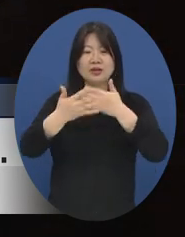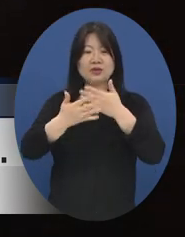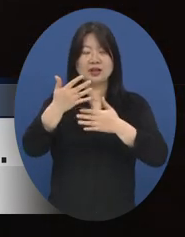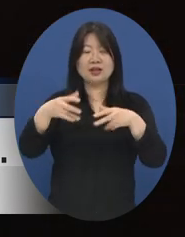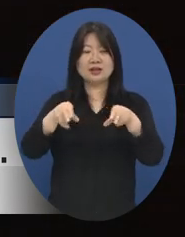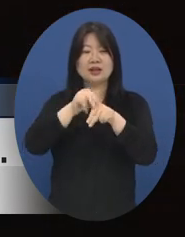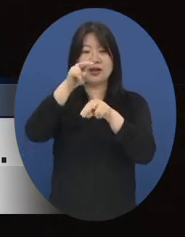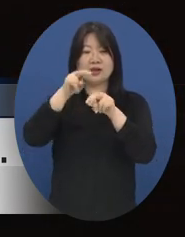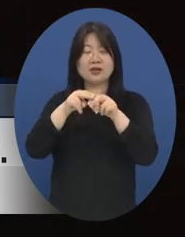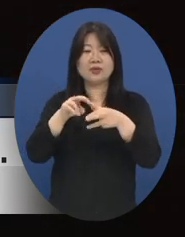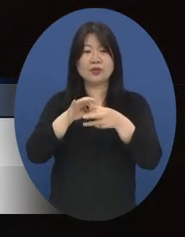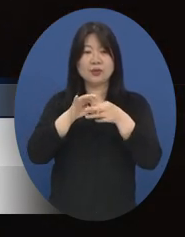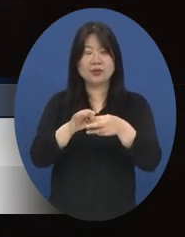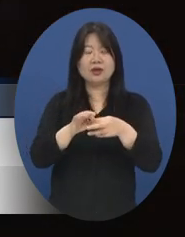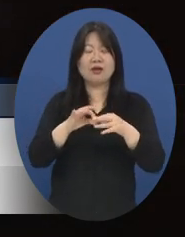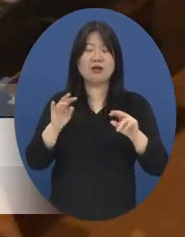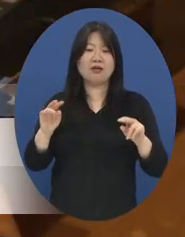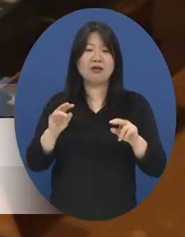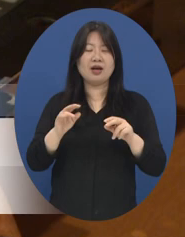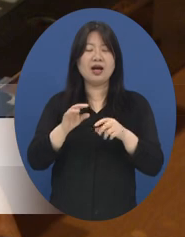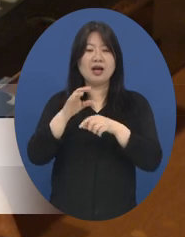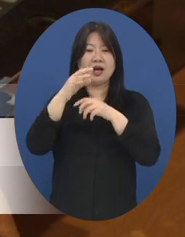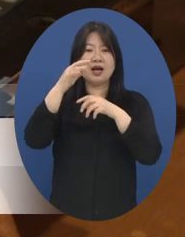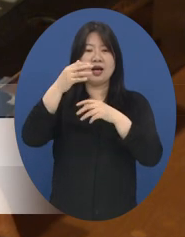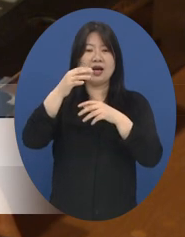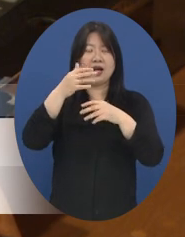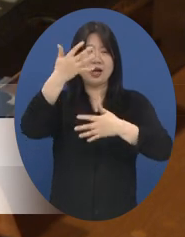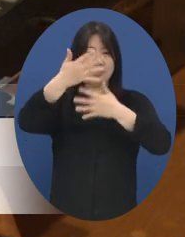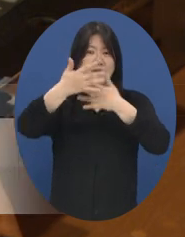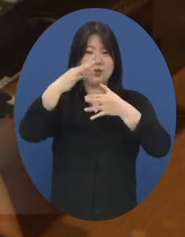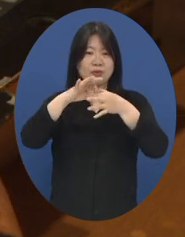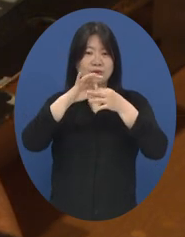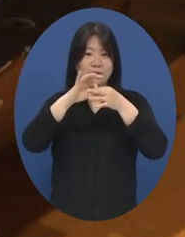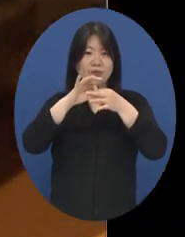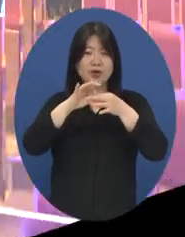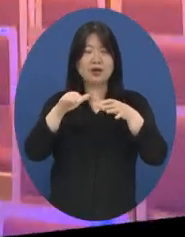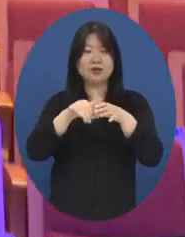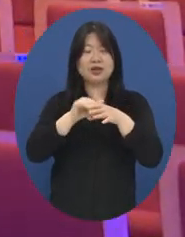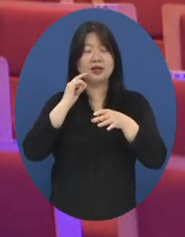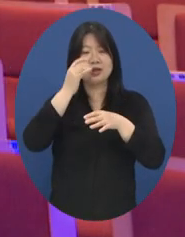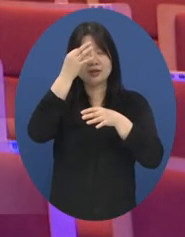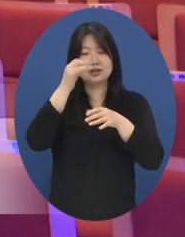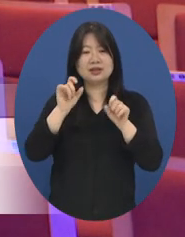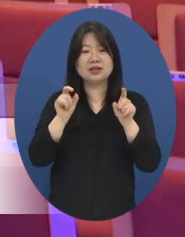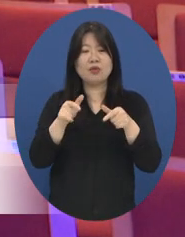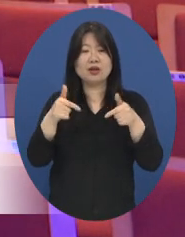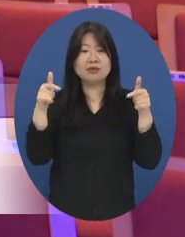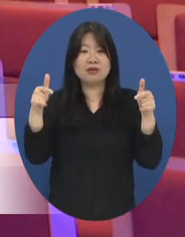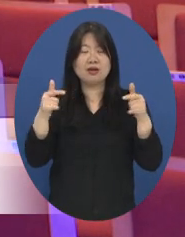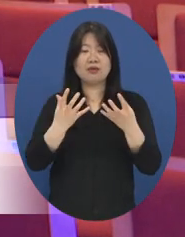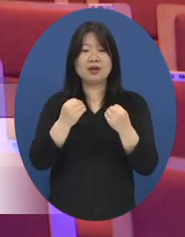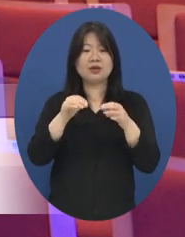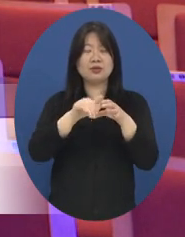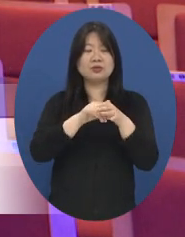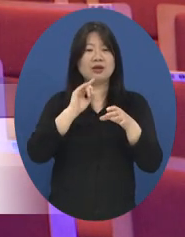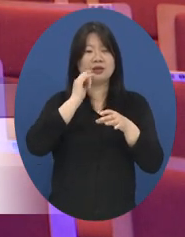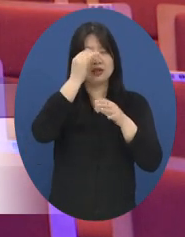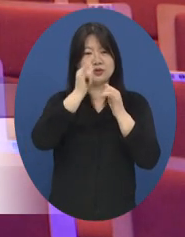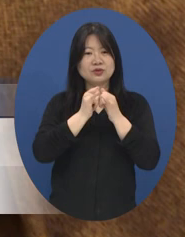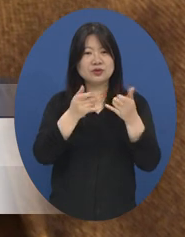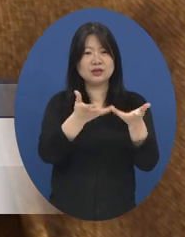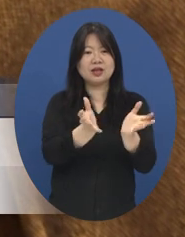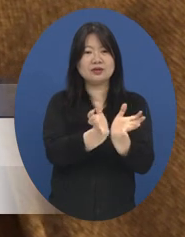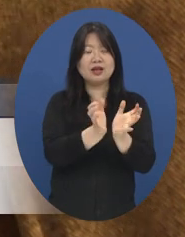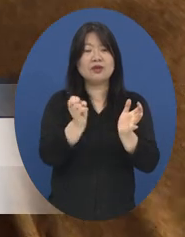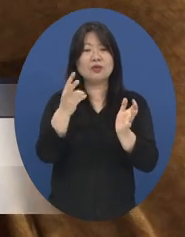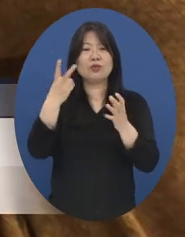통해 제공함으로써 비대면 문화 향유의 기회를 확대하는 데그 의의를 둘수 있습니다. 많은 문화예술 단체들이